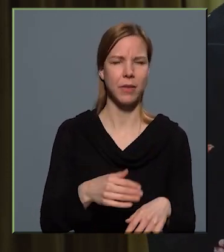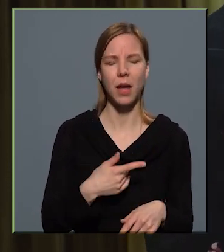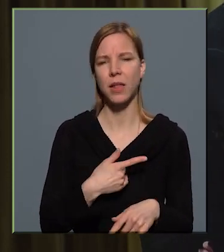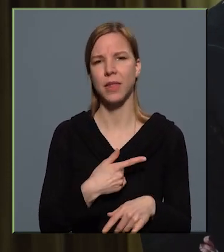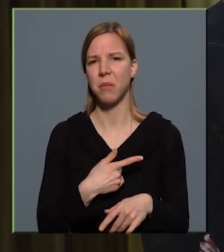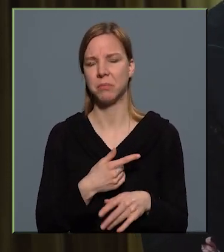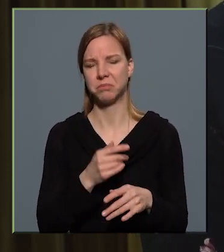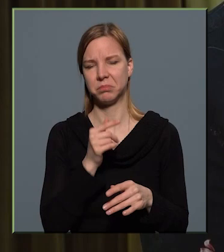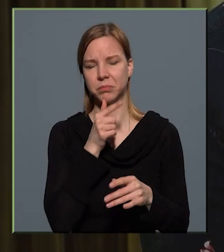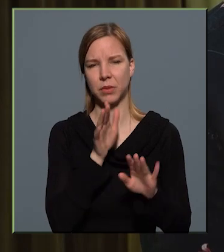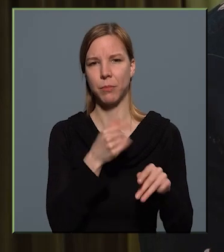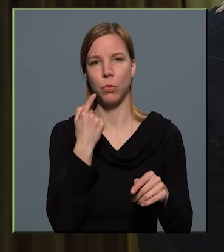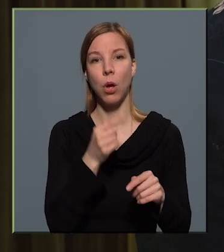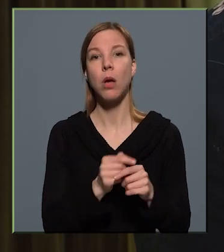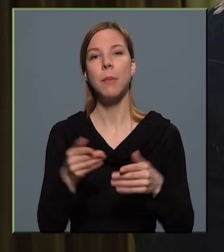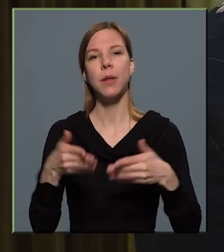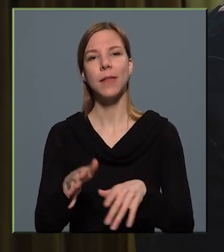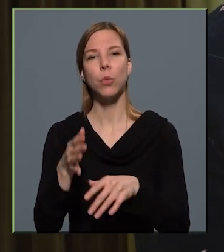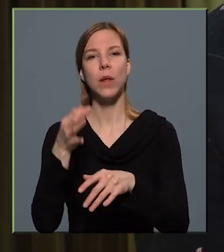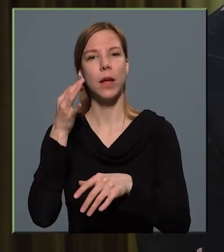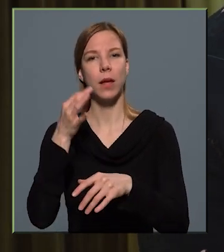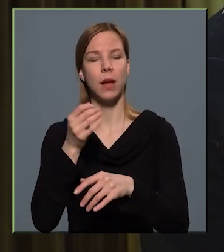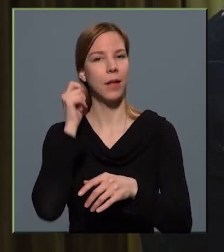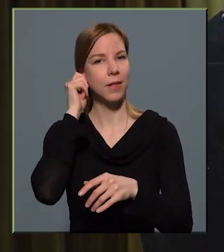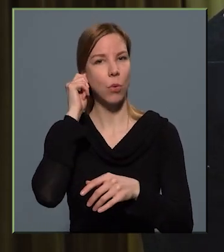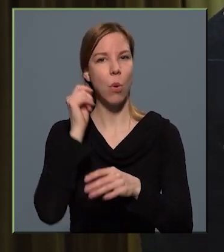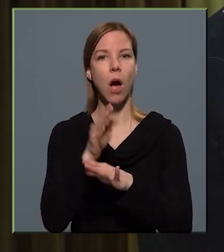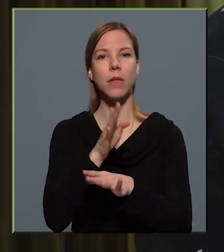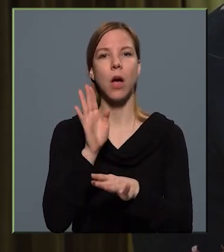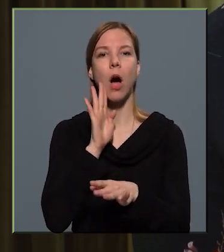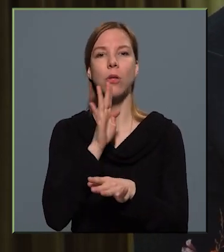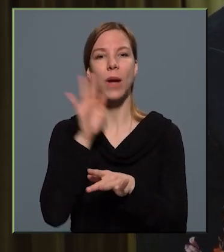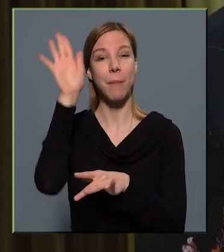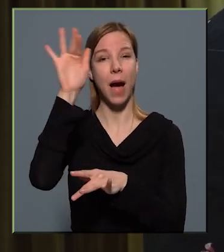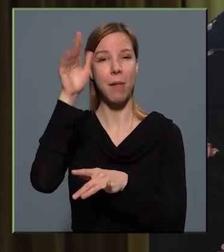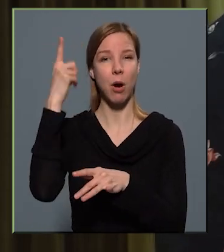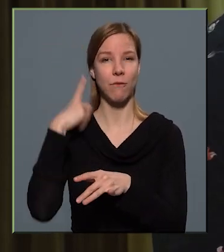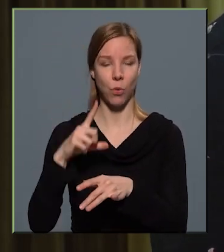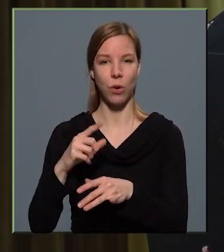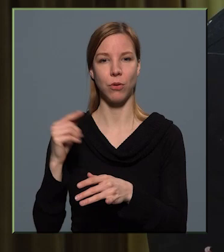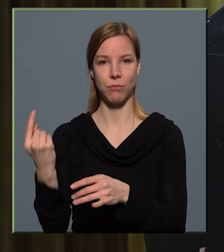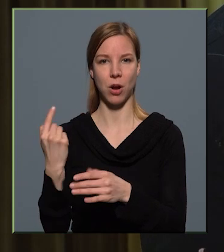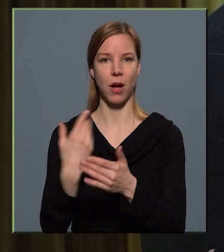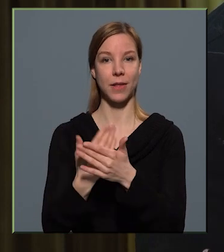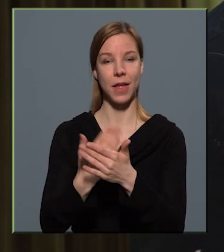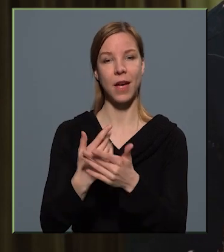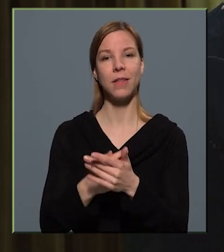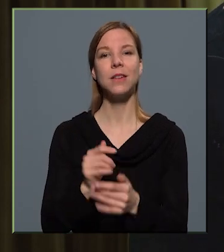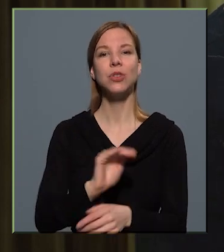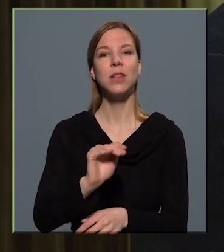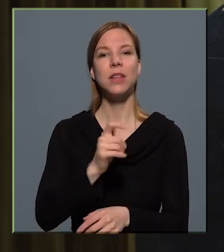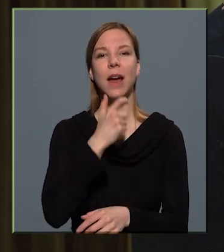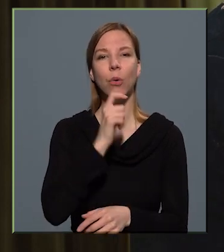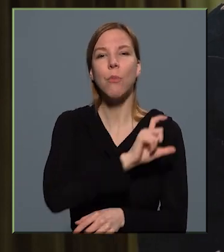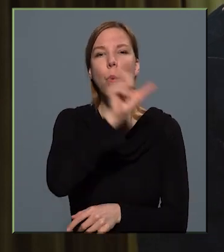tudtam volna. A szülésznő pedig anyukám álma volt, hogy ő szülésznő legyen, és gyerekkorom óta ezt hallgattam, hogy